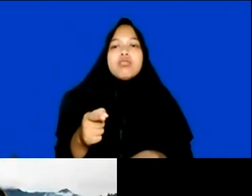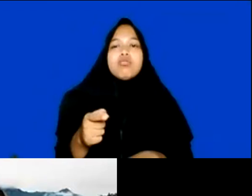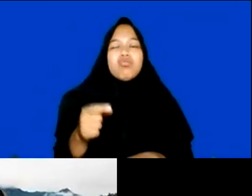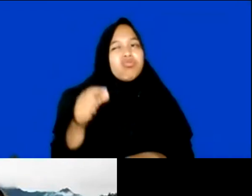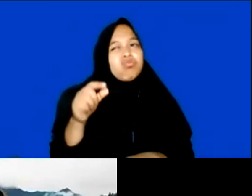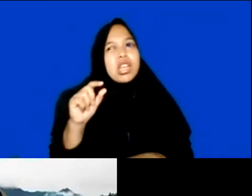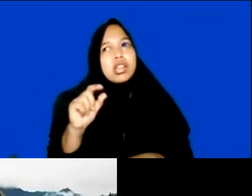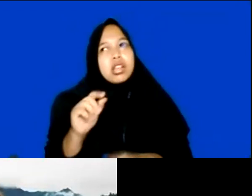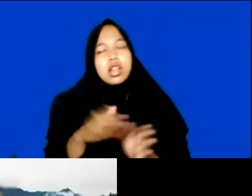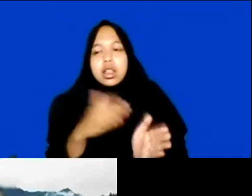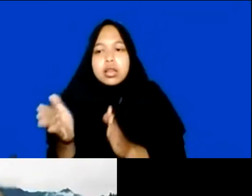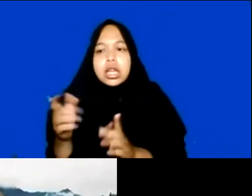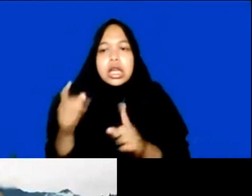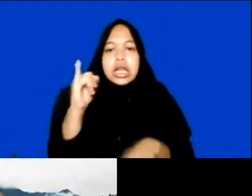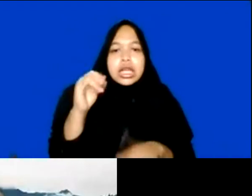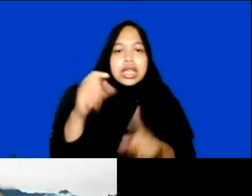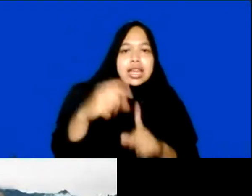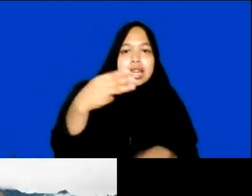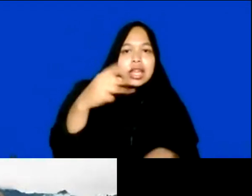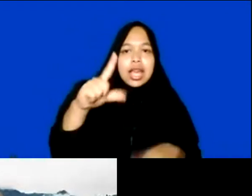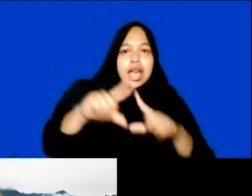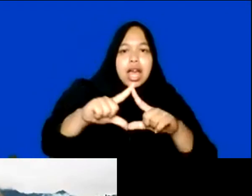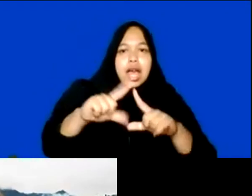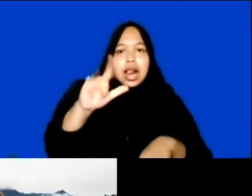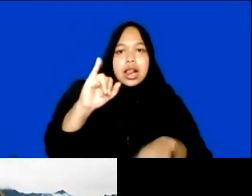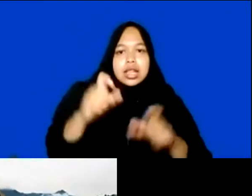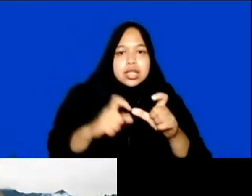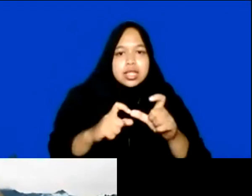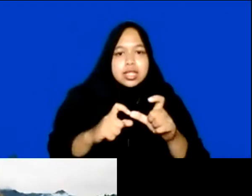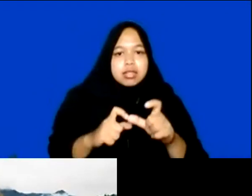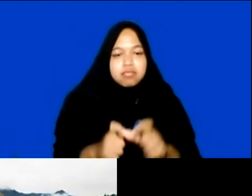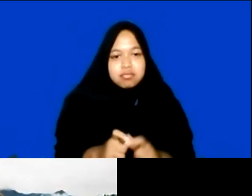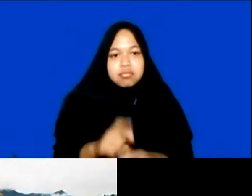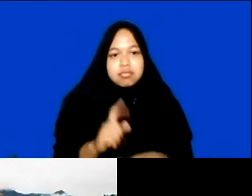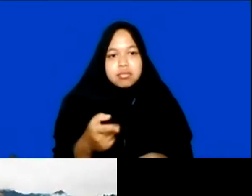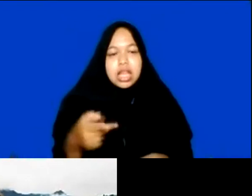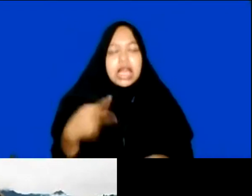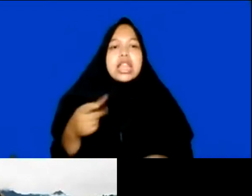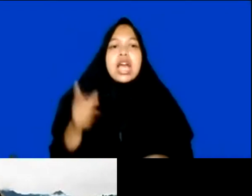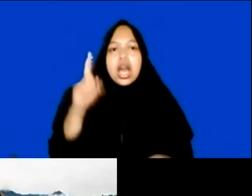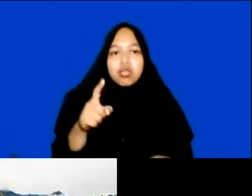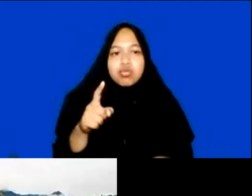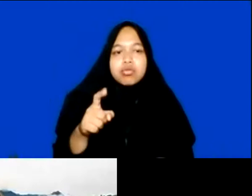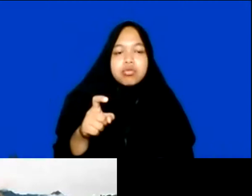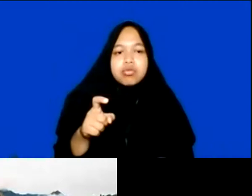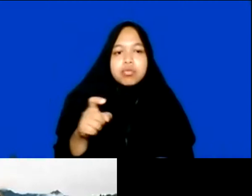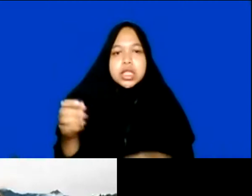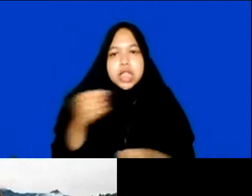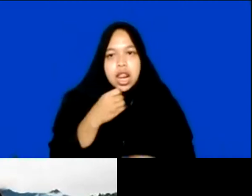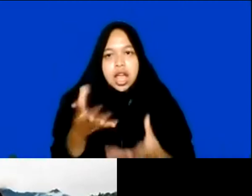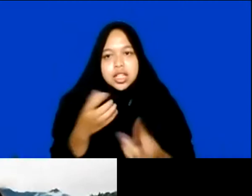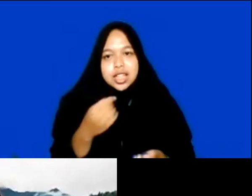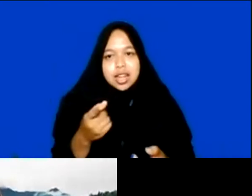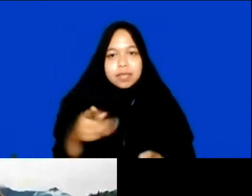jadi ya kita harus melakukan pendekatan terus gitu loh dengan orang-orang di sosial media segala macam gitu ya kita harus sabar